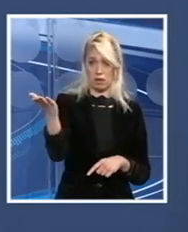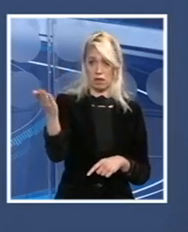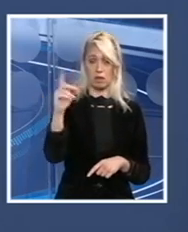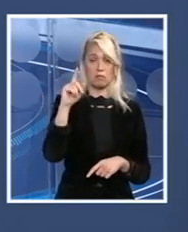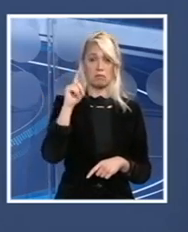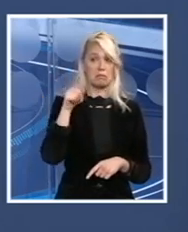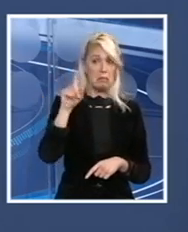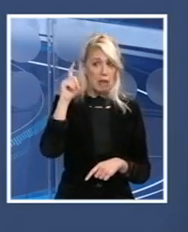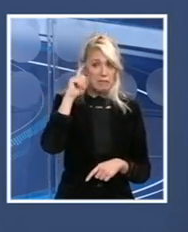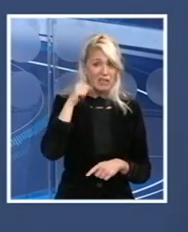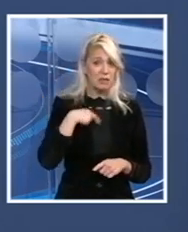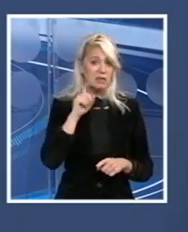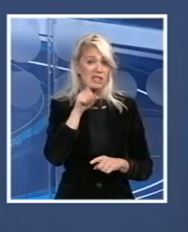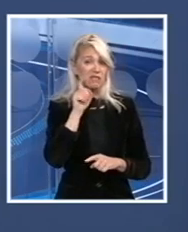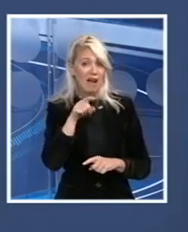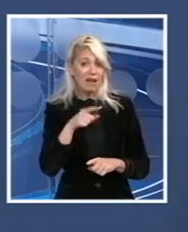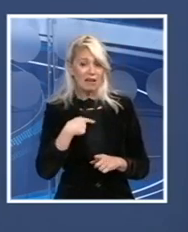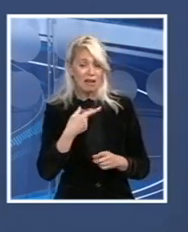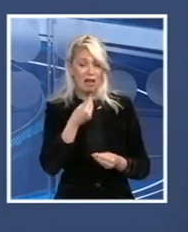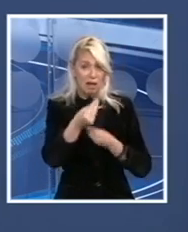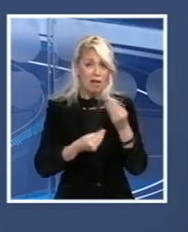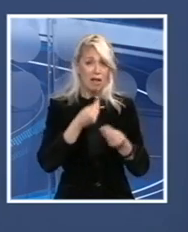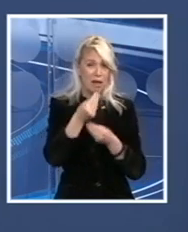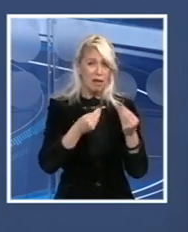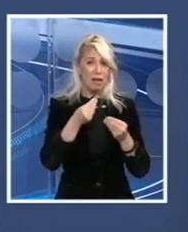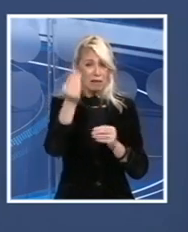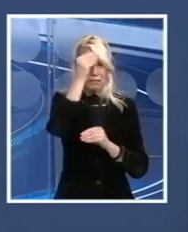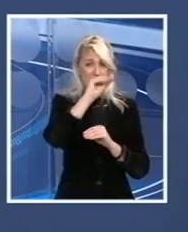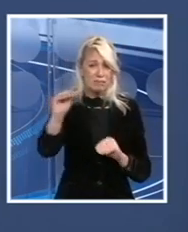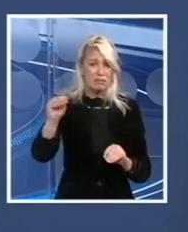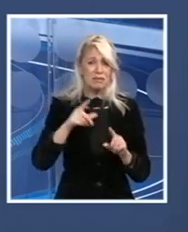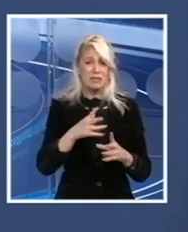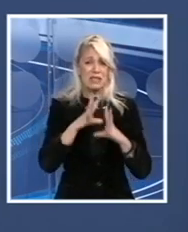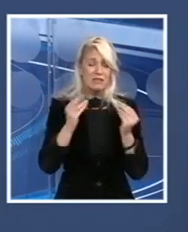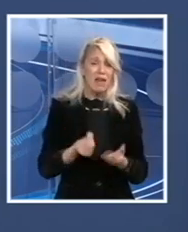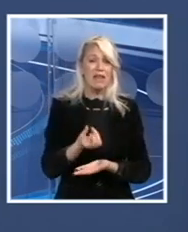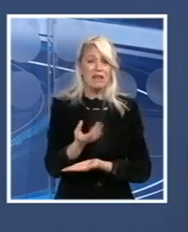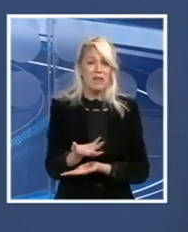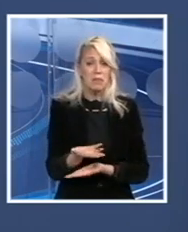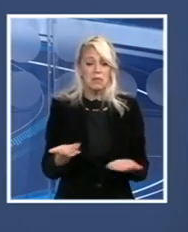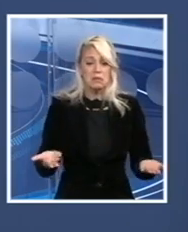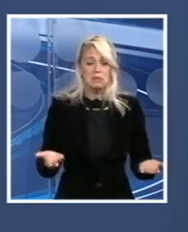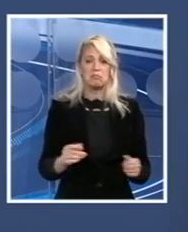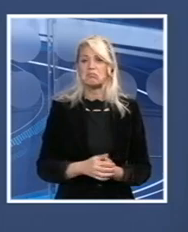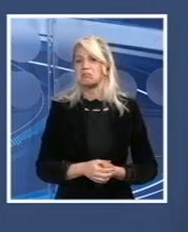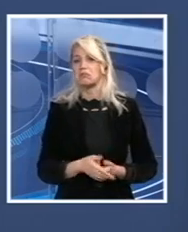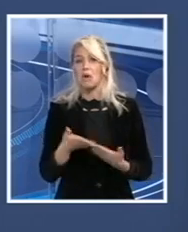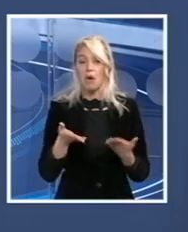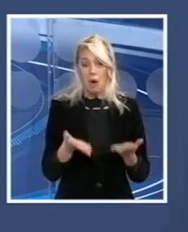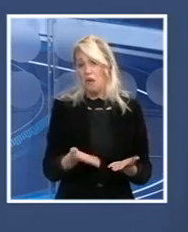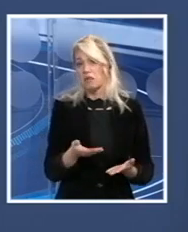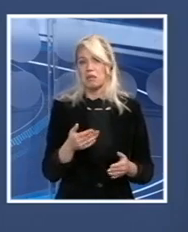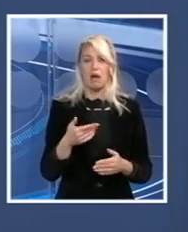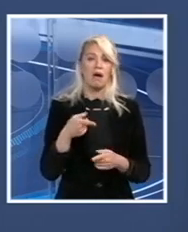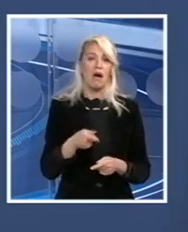svakodnevno sa vama razmenjujemo sve informacije koje imamo u tom momentu, onda ovakva vrsta diskusija